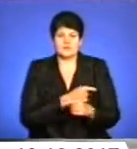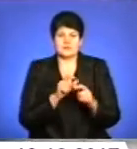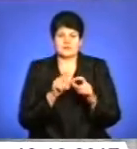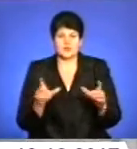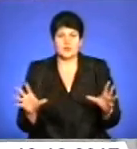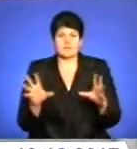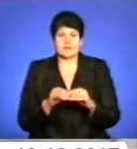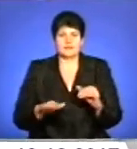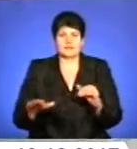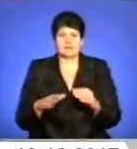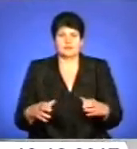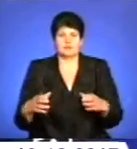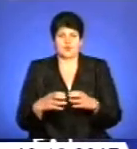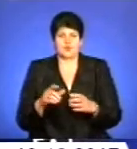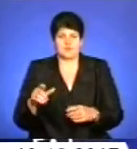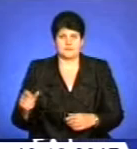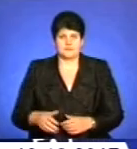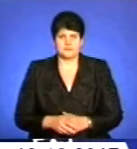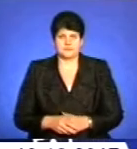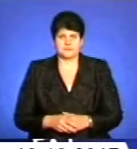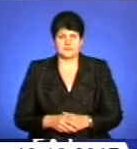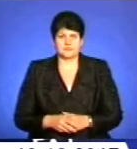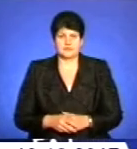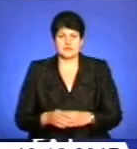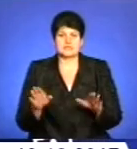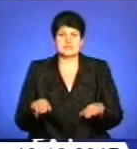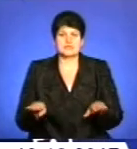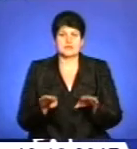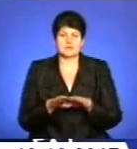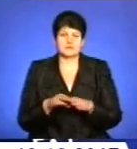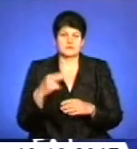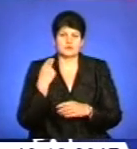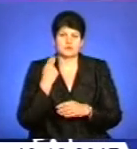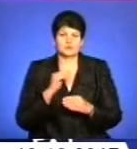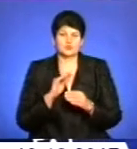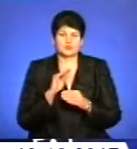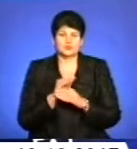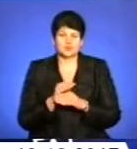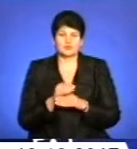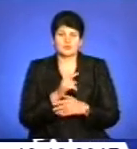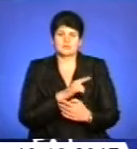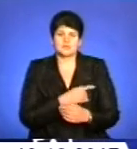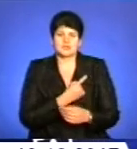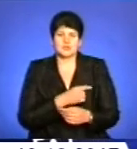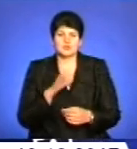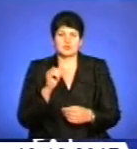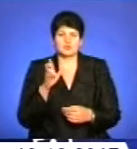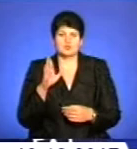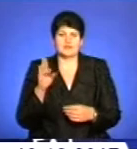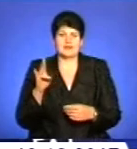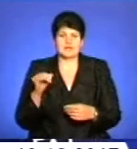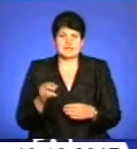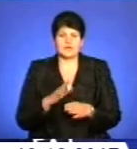об'єднаними територіальними громадами. Закриваємо ми заборгованість із додаткової медичної субвенції, яка була